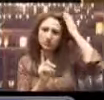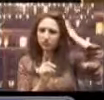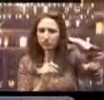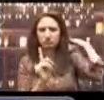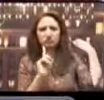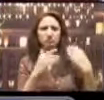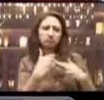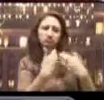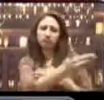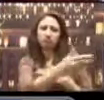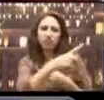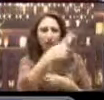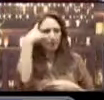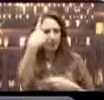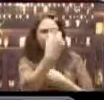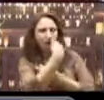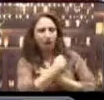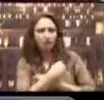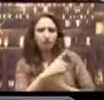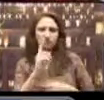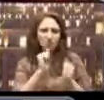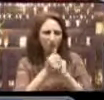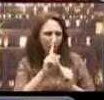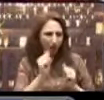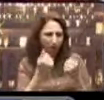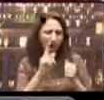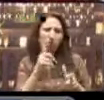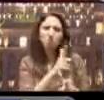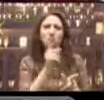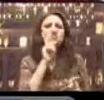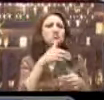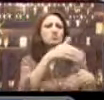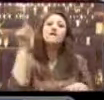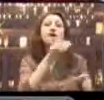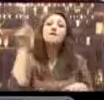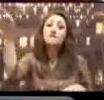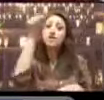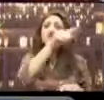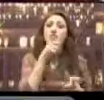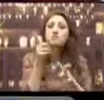وتدخل في شغله، وسبحان الله تلاقي مخرج كبير جدا جدا جدا جدا جدا